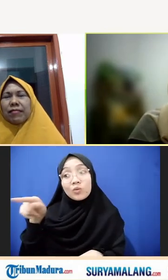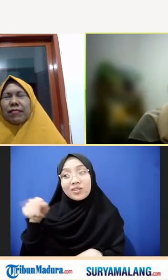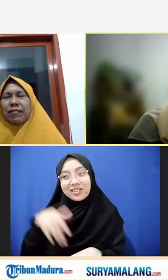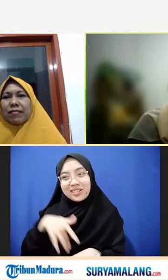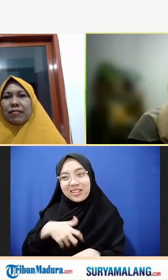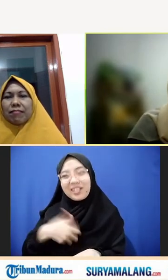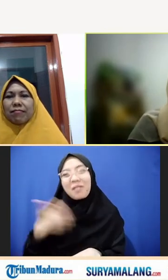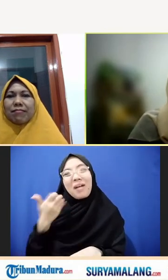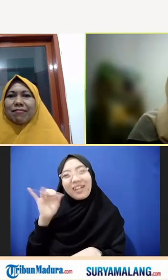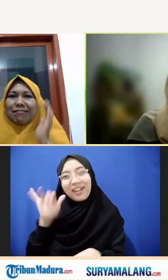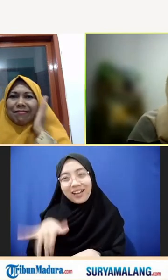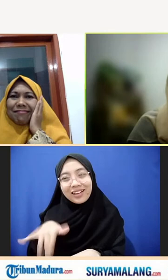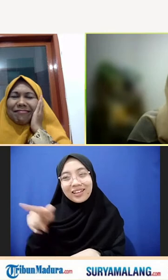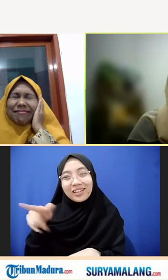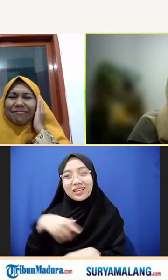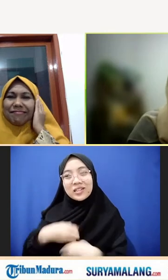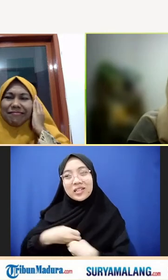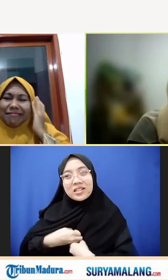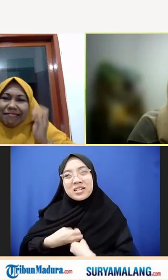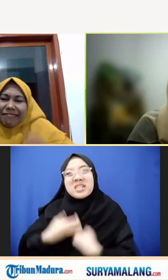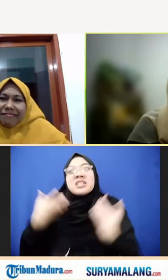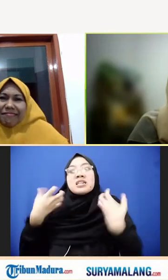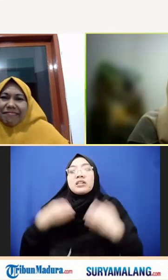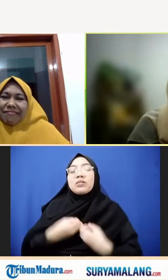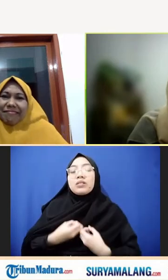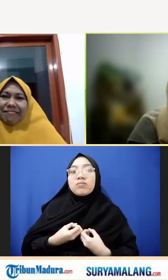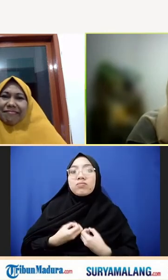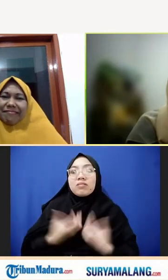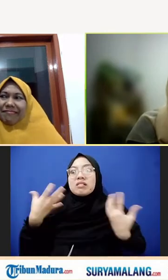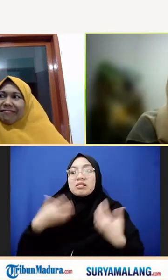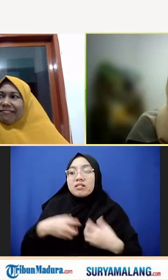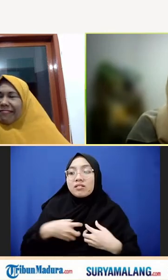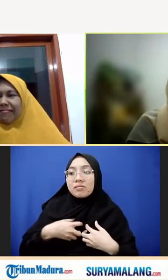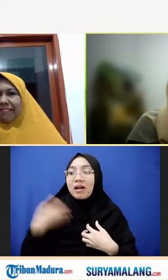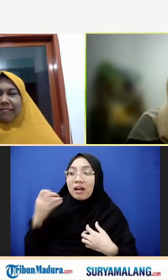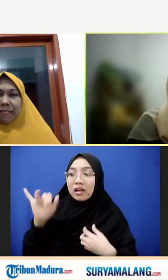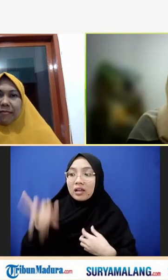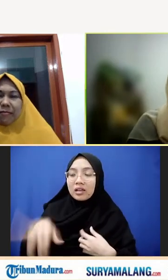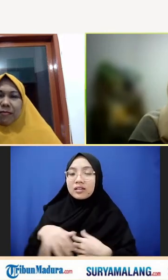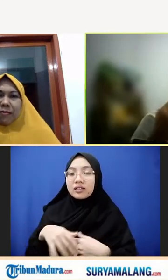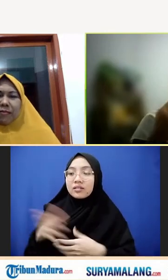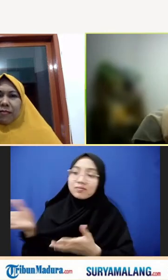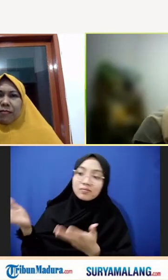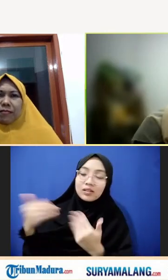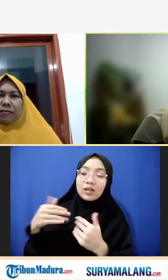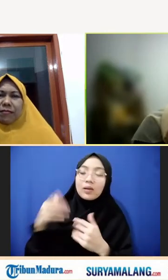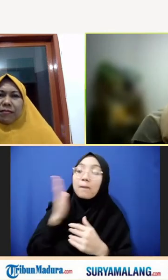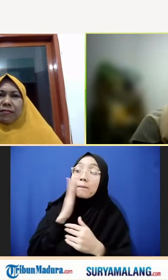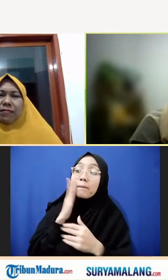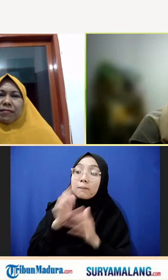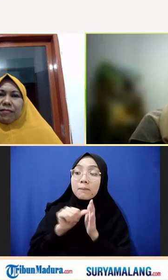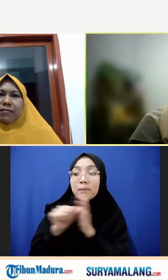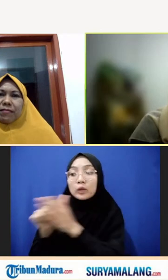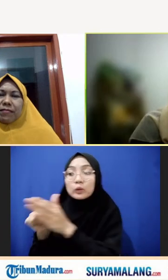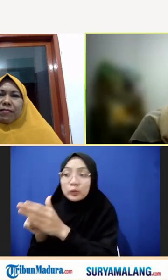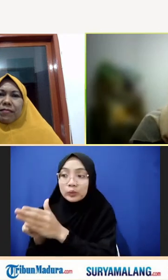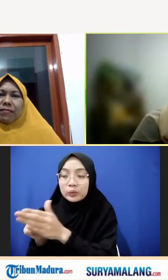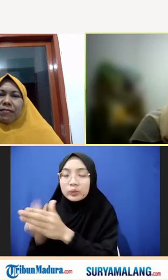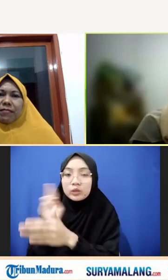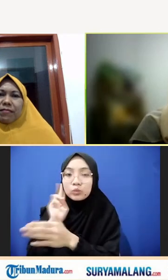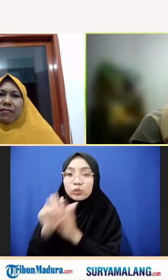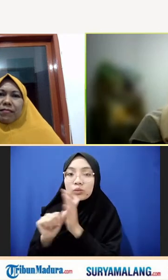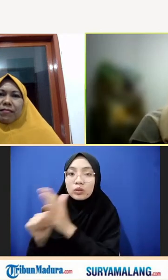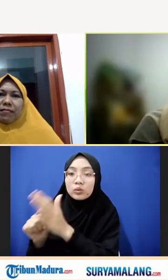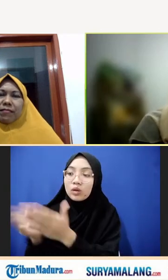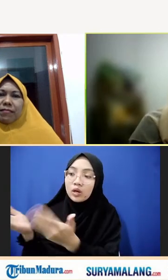ya, meledak, mau meledak ya, marah. Yuk, mami bantuin, ibu bantuin. Yuk,